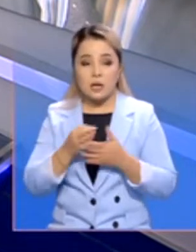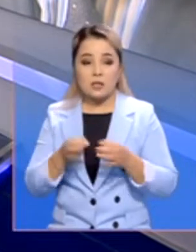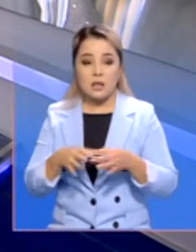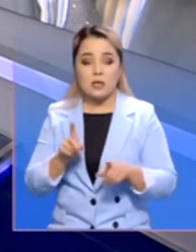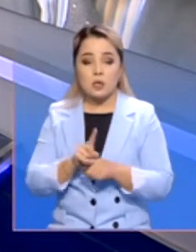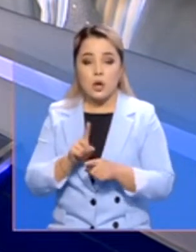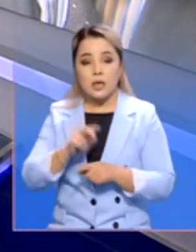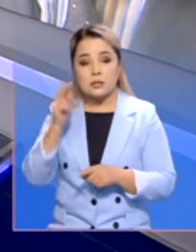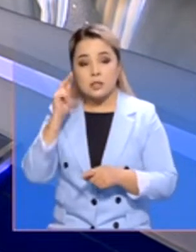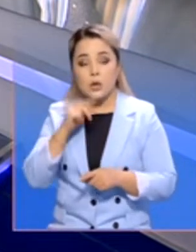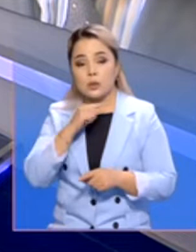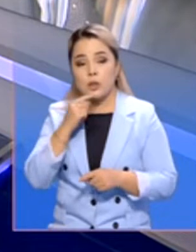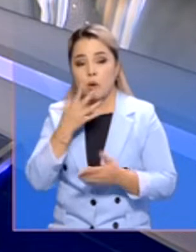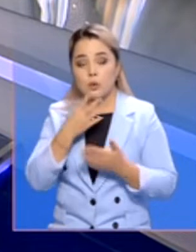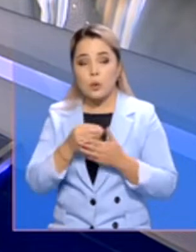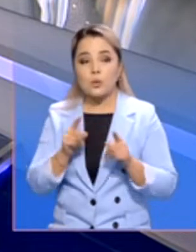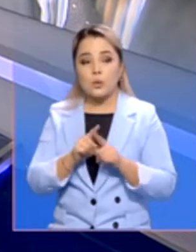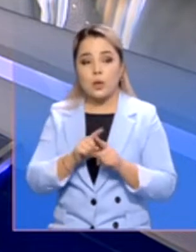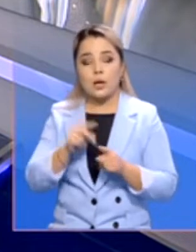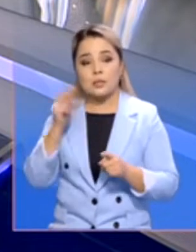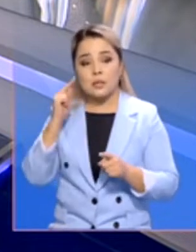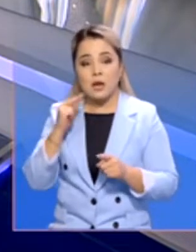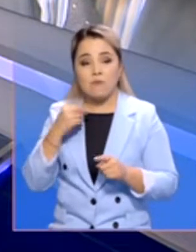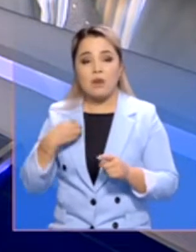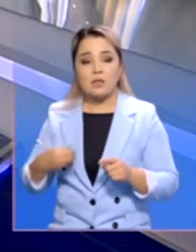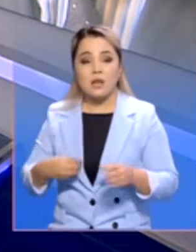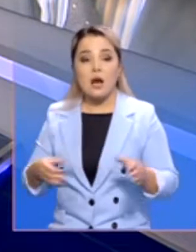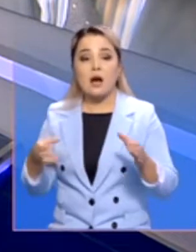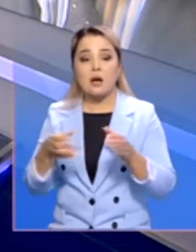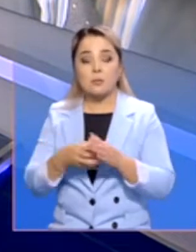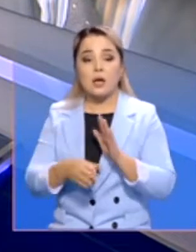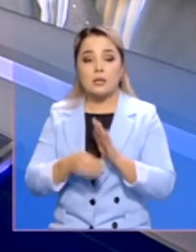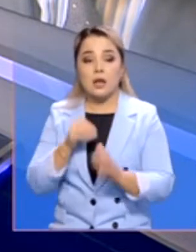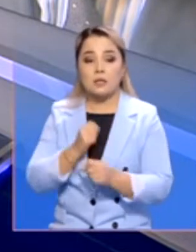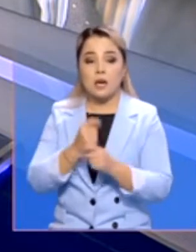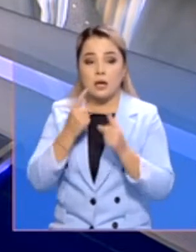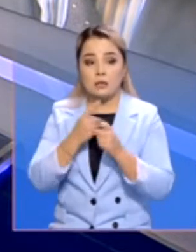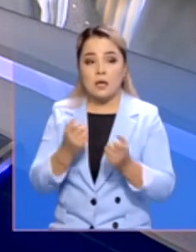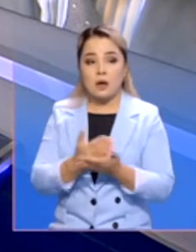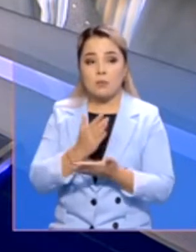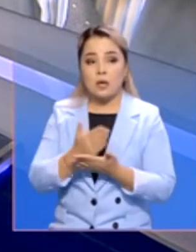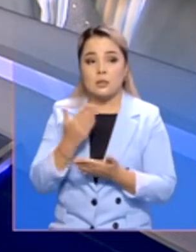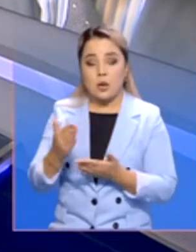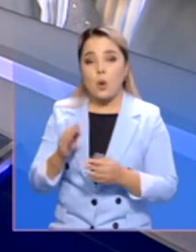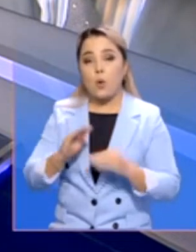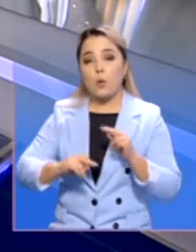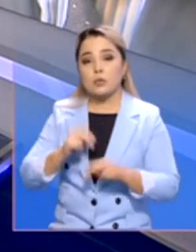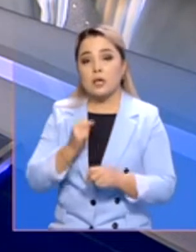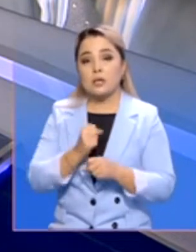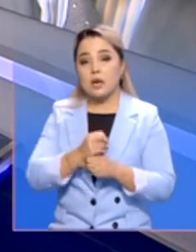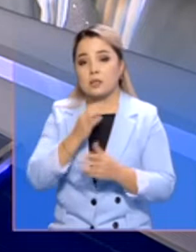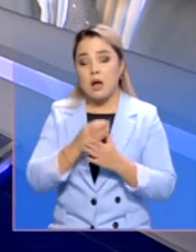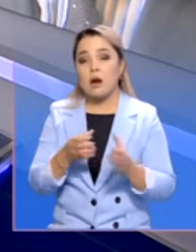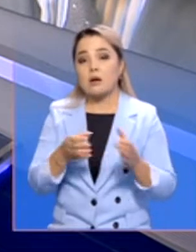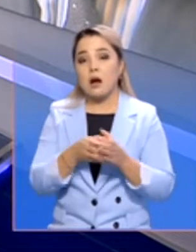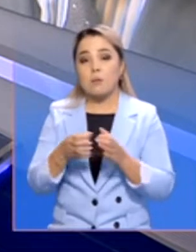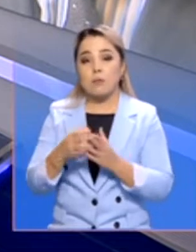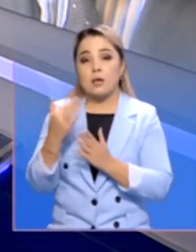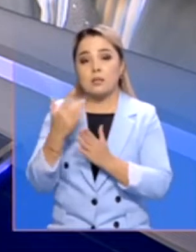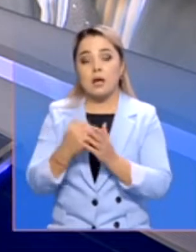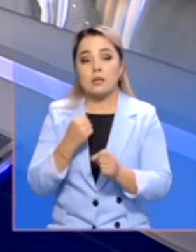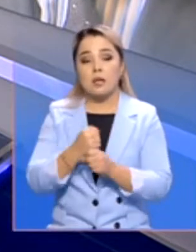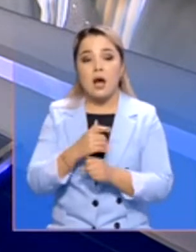Ресей, Қытай, Оңтүстік Корея мен Франция компанияларының ішінен таңдалатынын мәлімдеді. Ал қондырғыларды жасайтын компаниялар